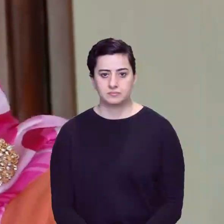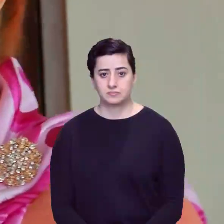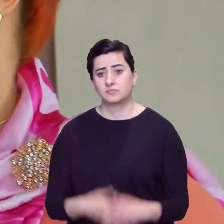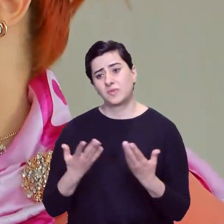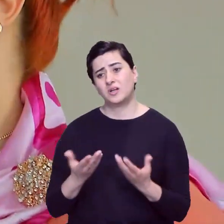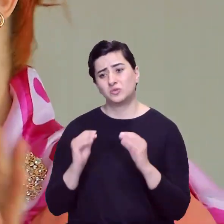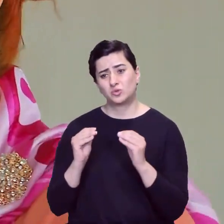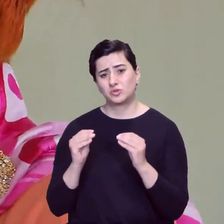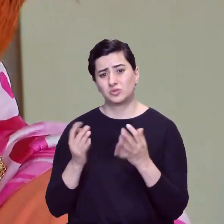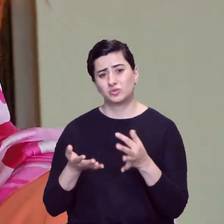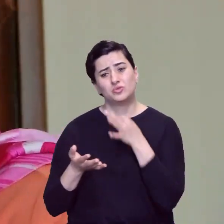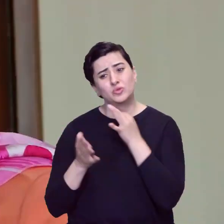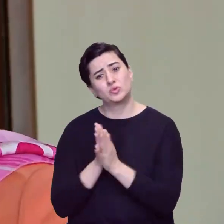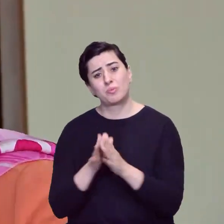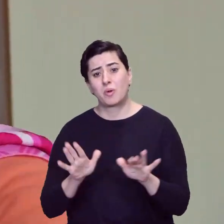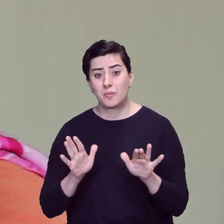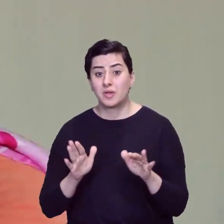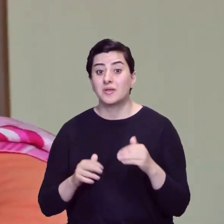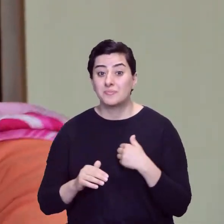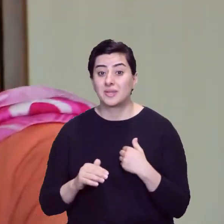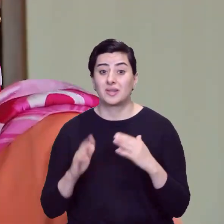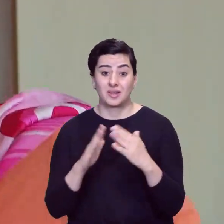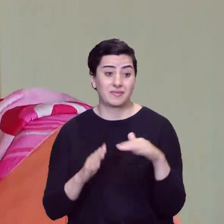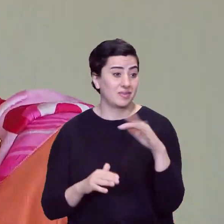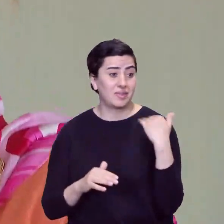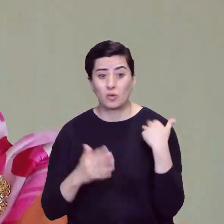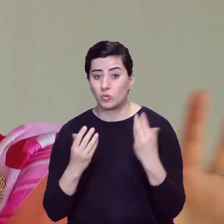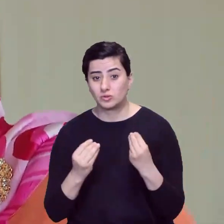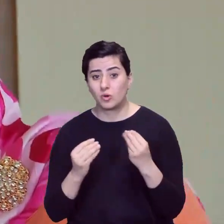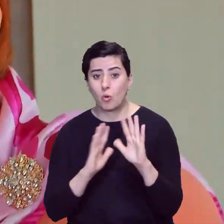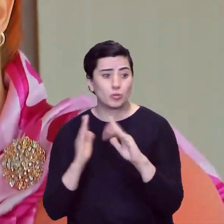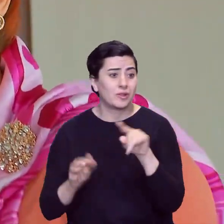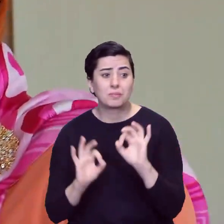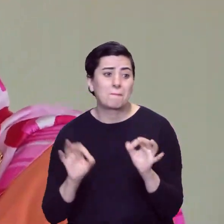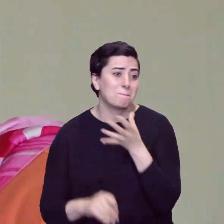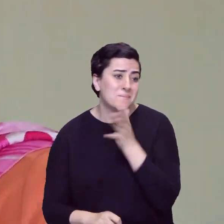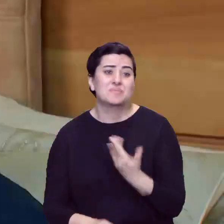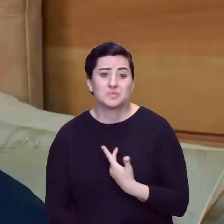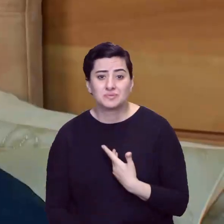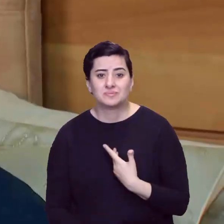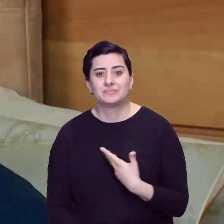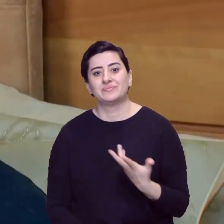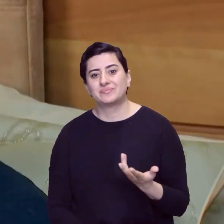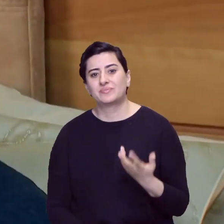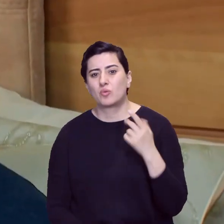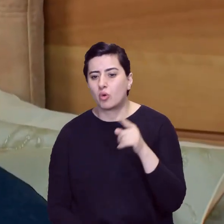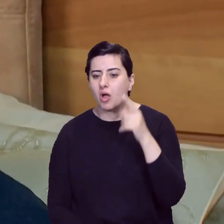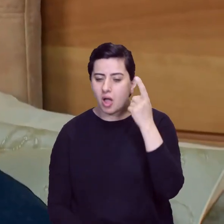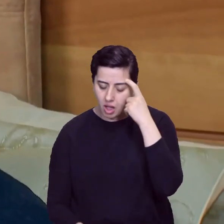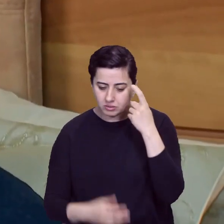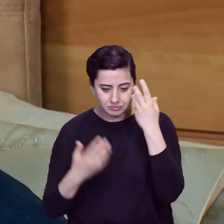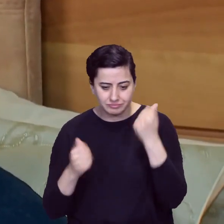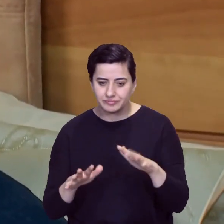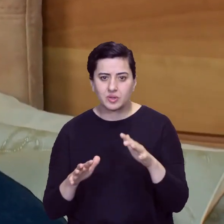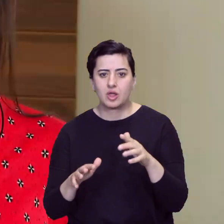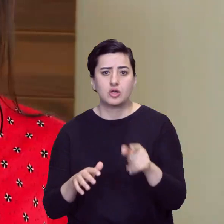Ay çocuklar, ne olur kusura bakmayın, ben ev yeni de olunca böyle odaları bilemedim tabii. Bir de bu akıl bırakmadı